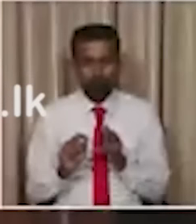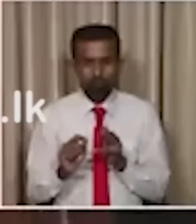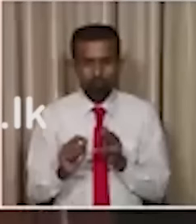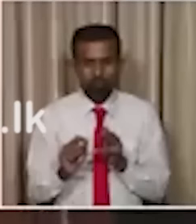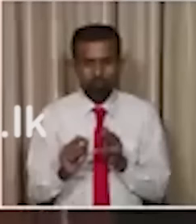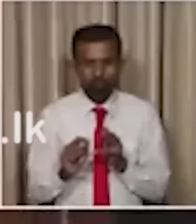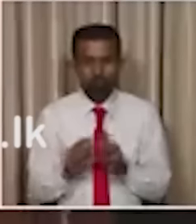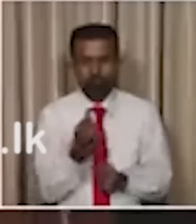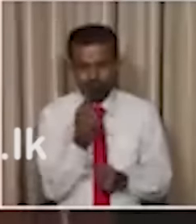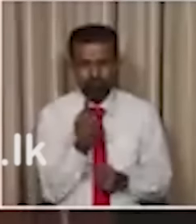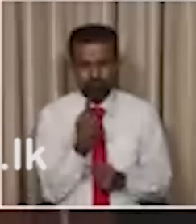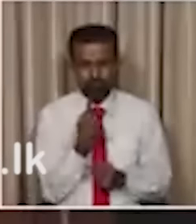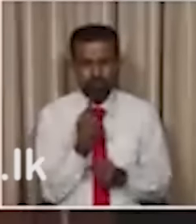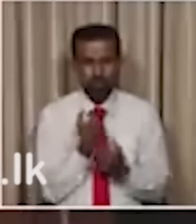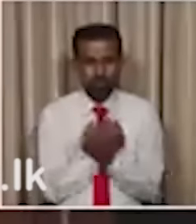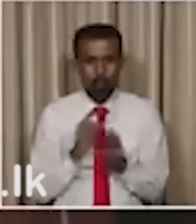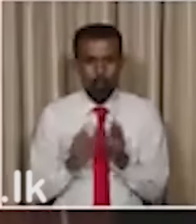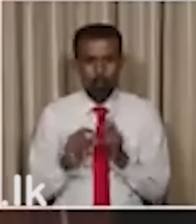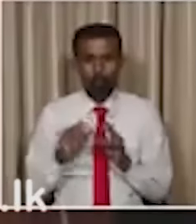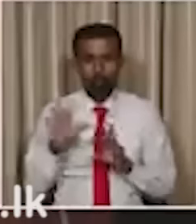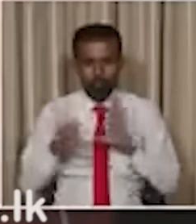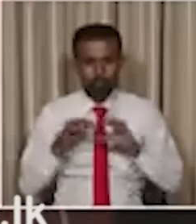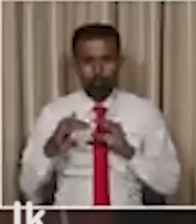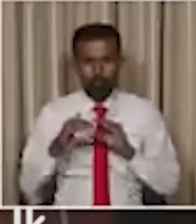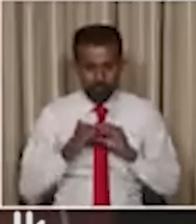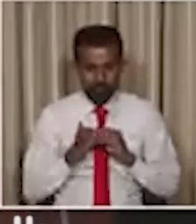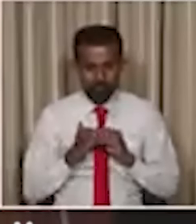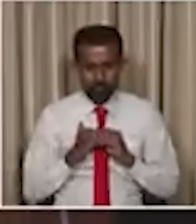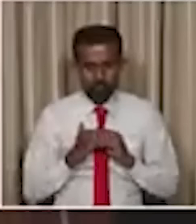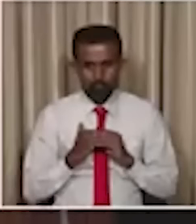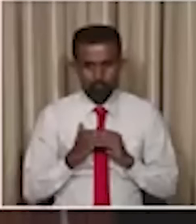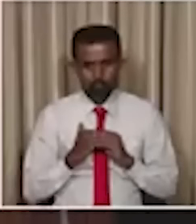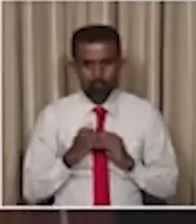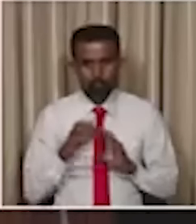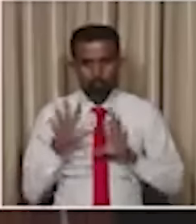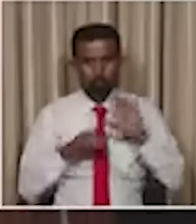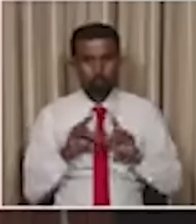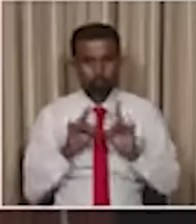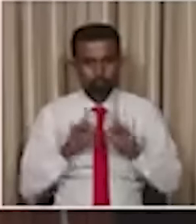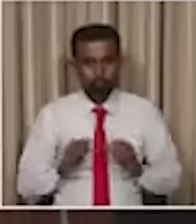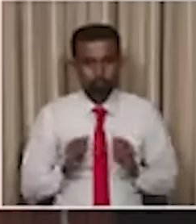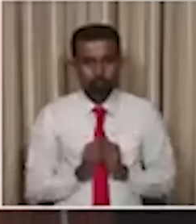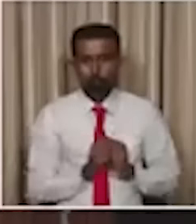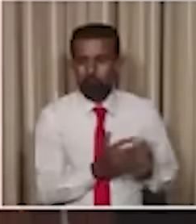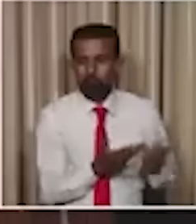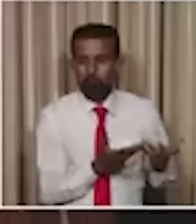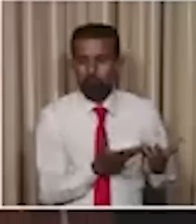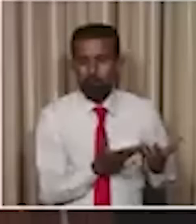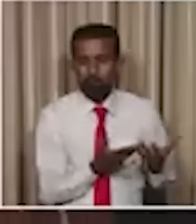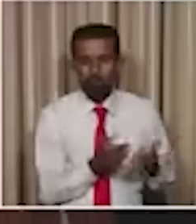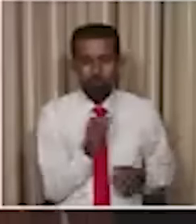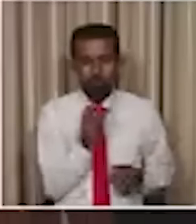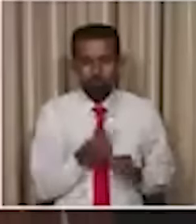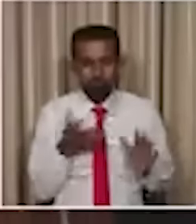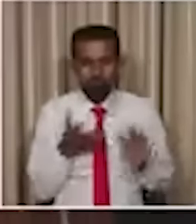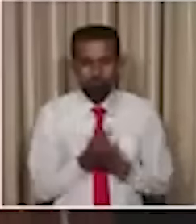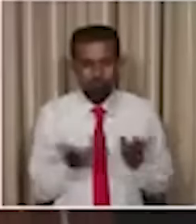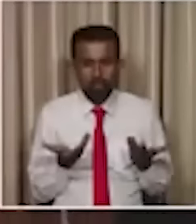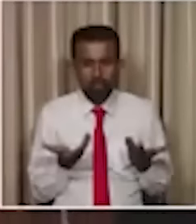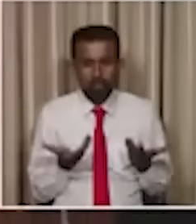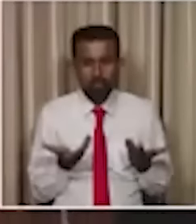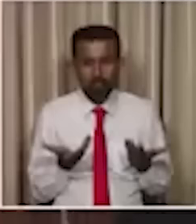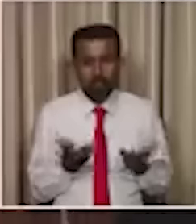තීරිච්ච විදියට ඔබතුමා කිව්වේ පොලිසියට ලැබිච්ච තොරතුරුනේ. ඔව්. ඒකට ඒ තොරතුරු අනුව ක්‍රියා නොකිරීම සම්බන්ධයෙන් කවුරුවත් වැරදි කරුවන් දෙලා නැද්ද? නැත්නම් දැන්